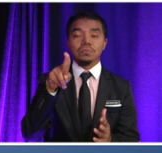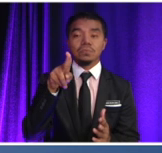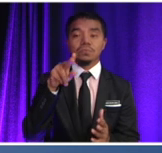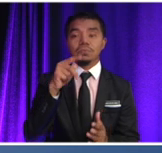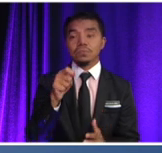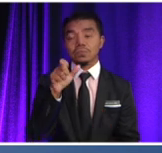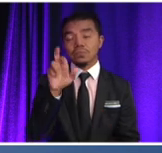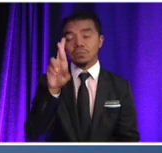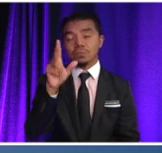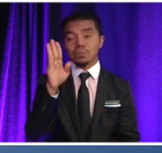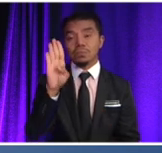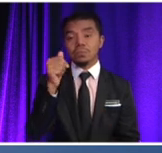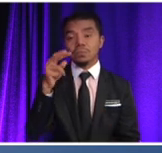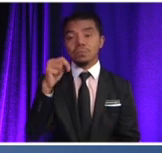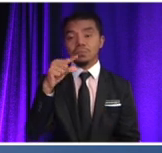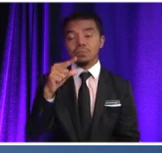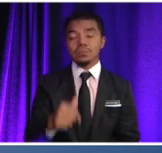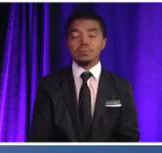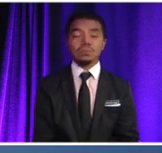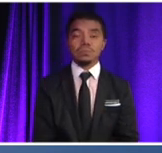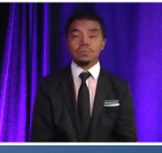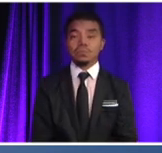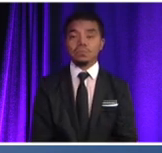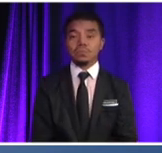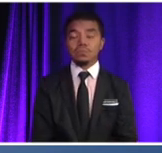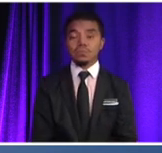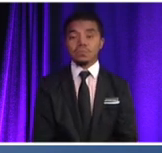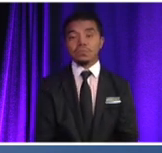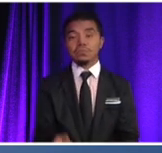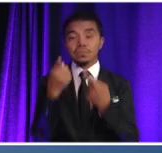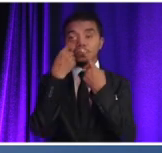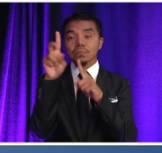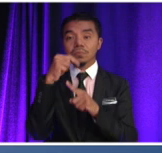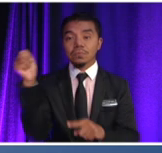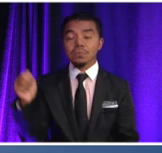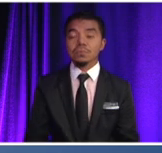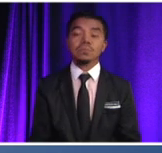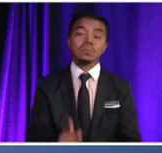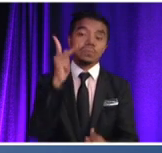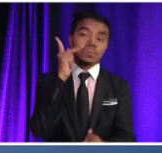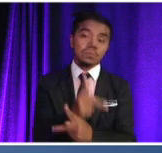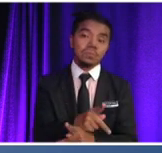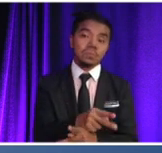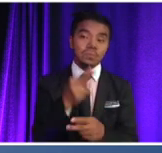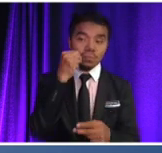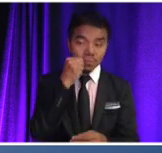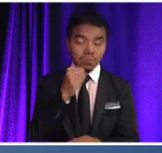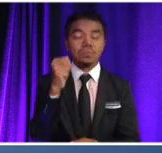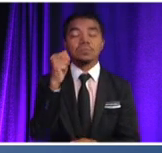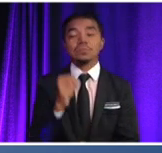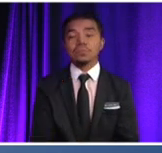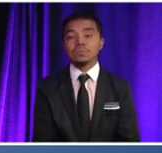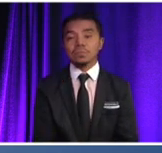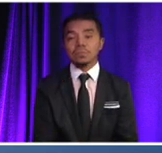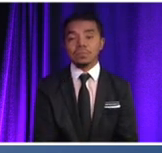bagi memberi panduan kepada pengusaha jawabannya ialah hikmah nasihat dia di Hikmat nasihat